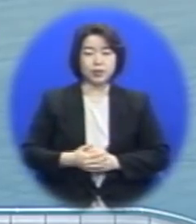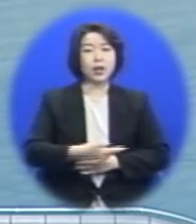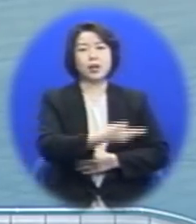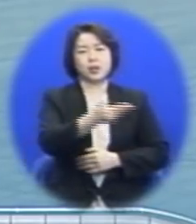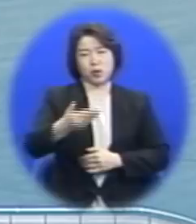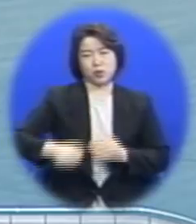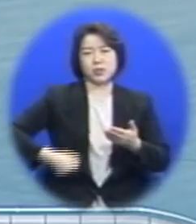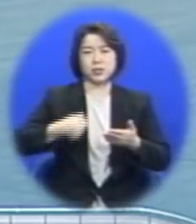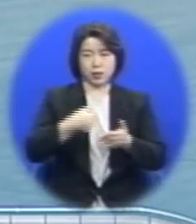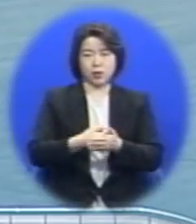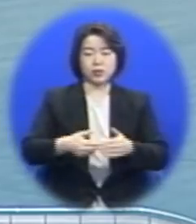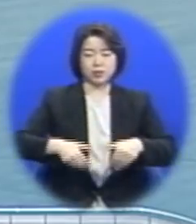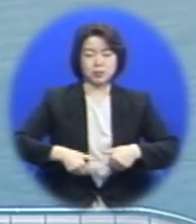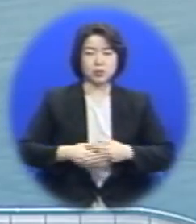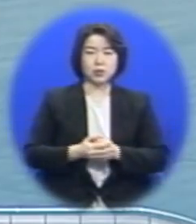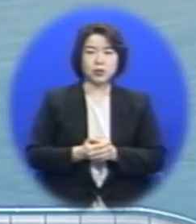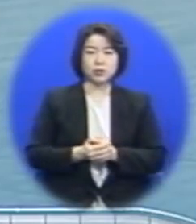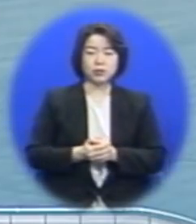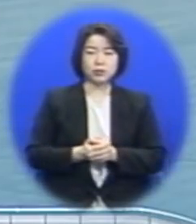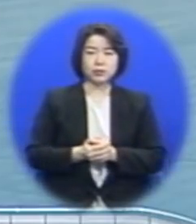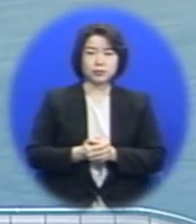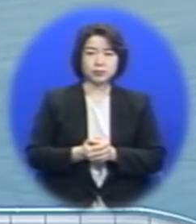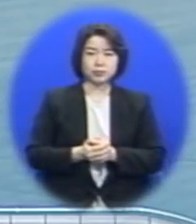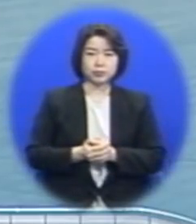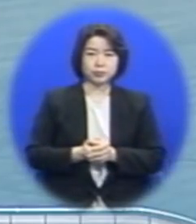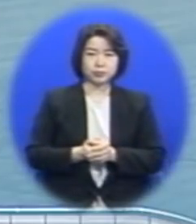여러분이 결단해야 하는 겁니다.